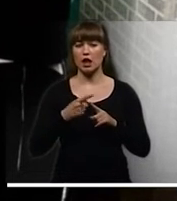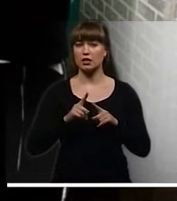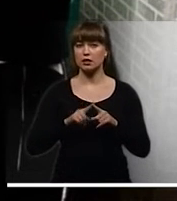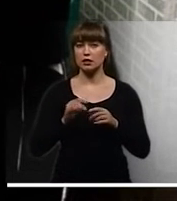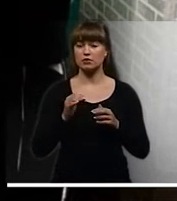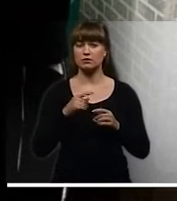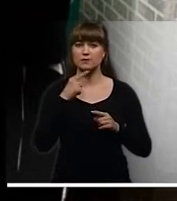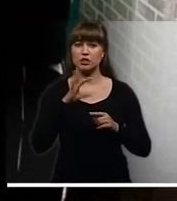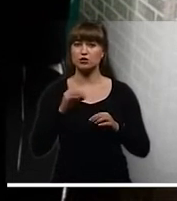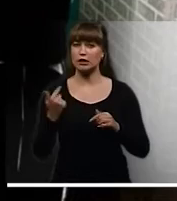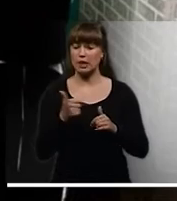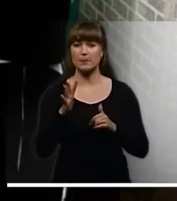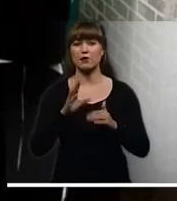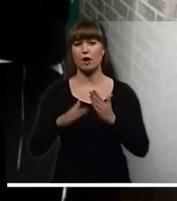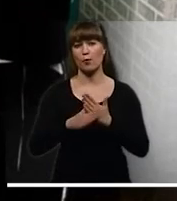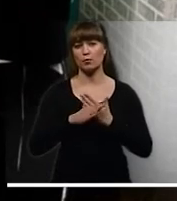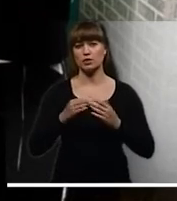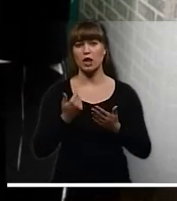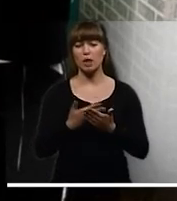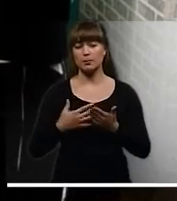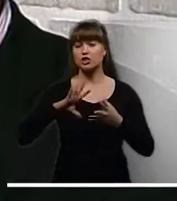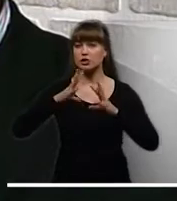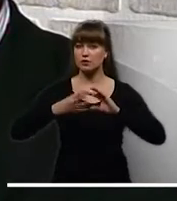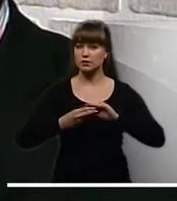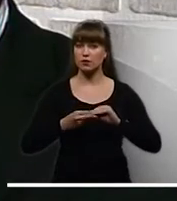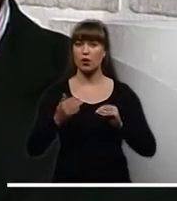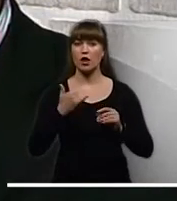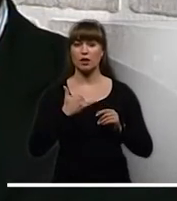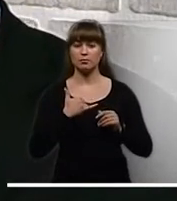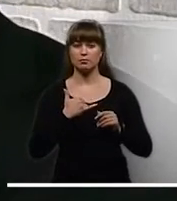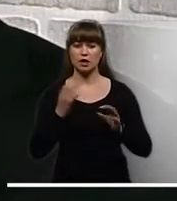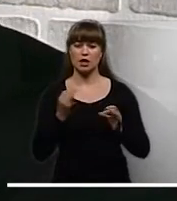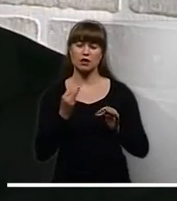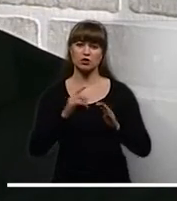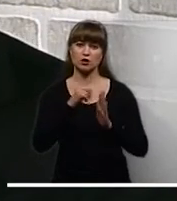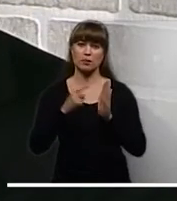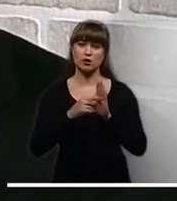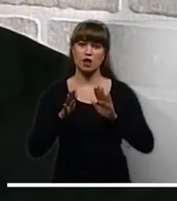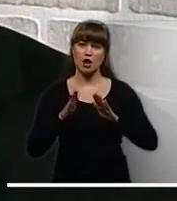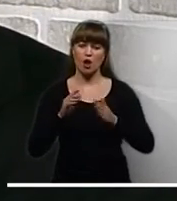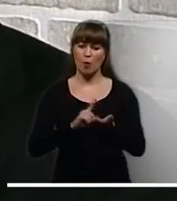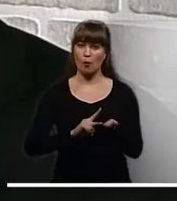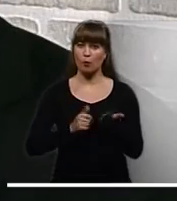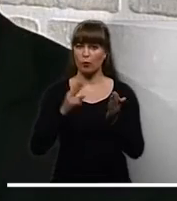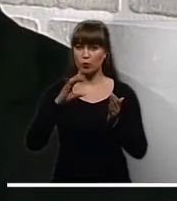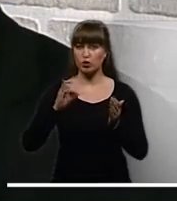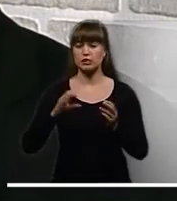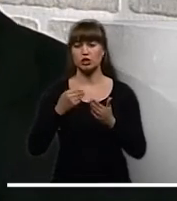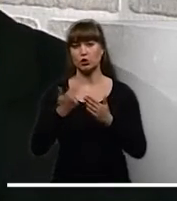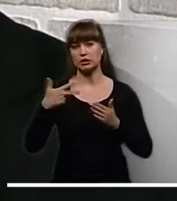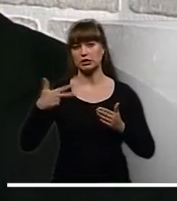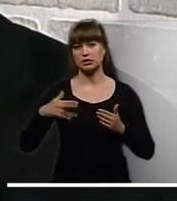Речь, наверное, идет уже не о первой помощи. Вот прежде всего меня смущает вопрос о колебаниях пульса до 30. При